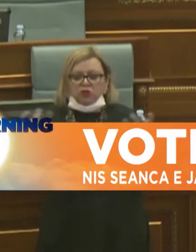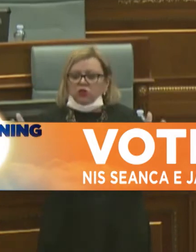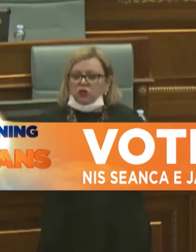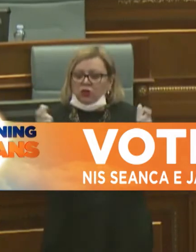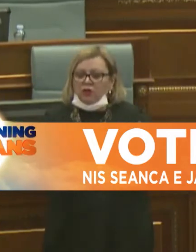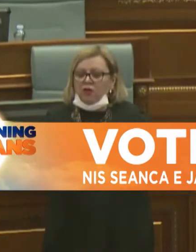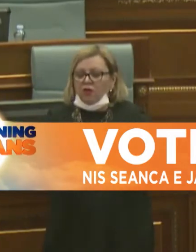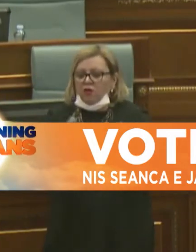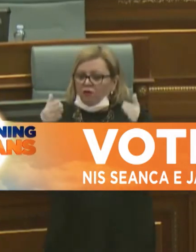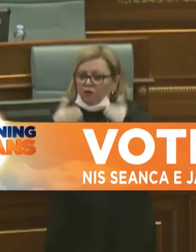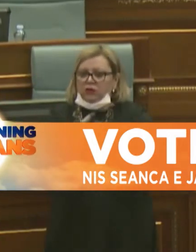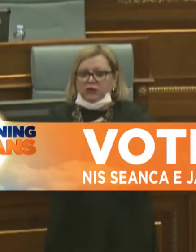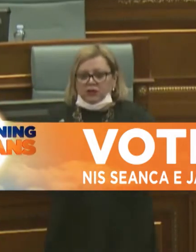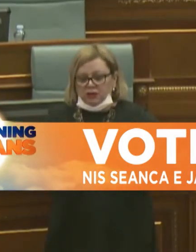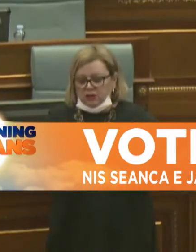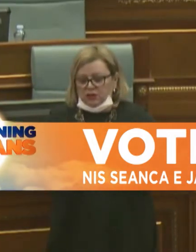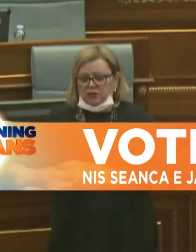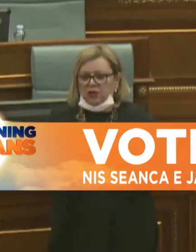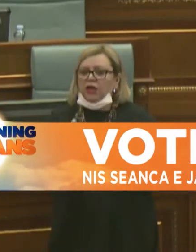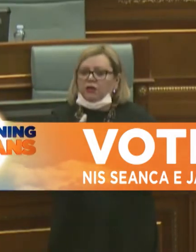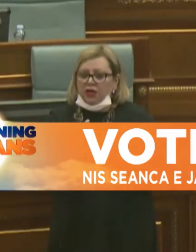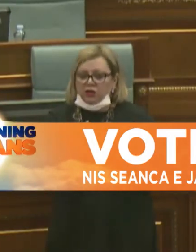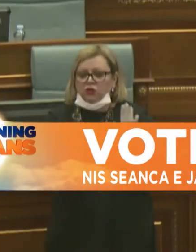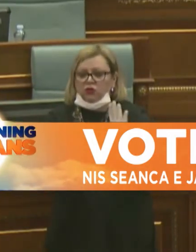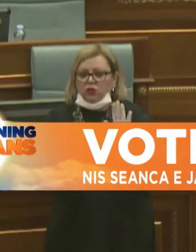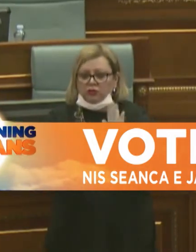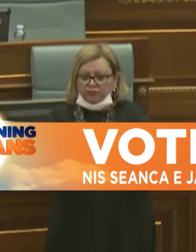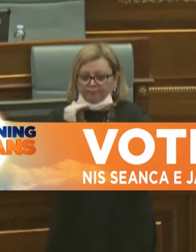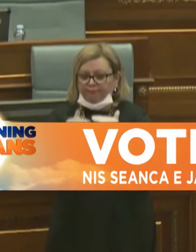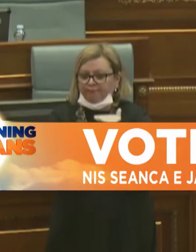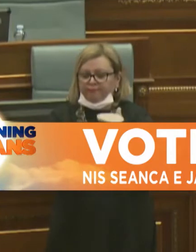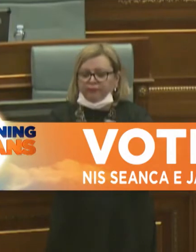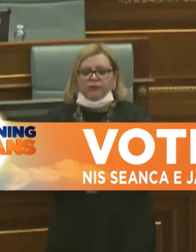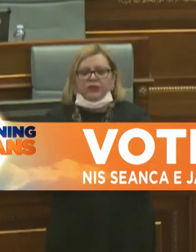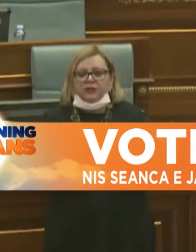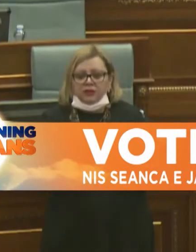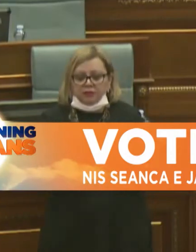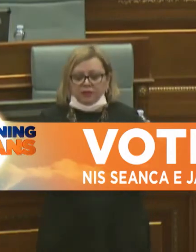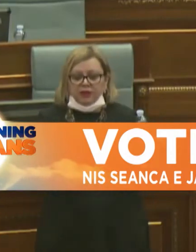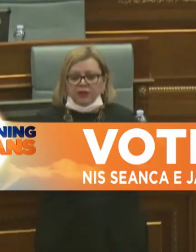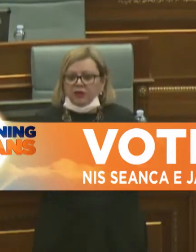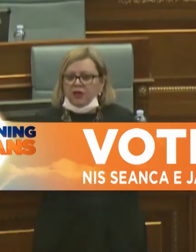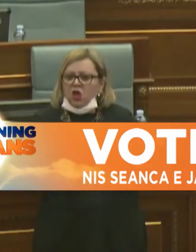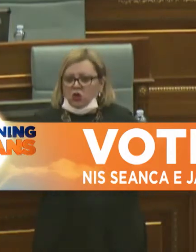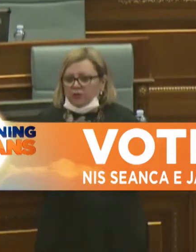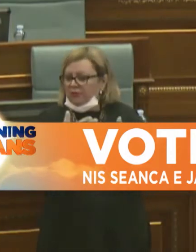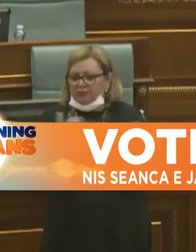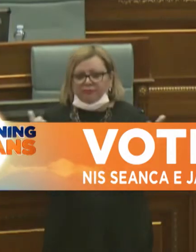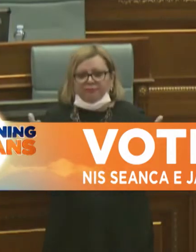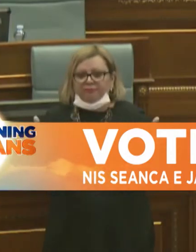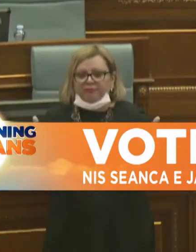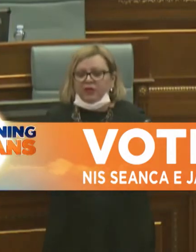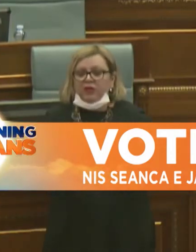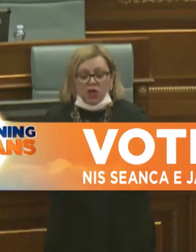në çdo fushë tjetër të jetës. Ne duhet të promovojmë mundësitë barabarta, sepse nuk do të ketë lumturi shoqërore nëse